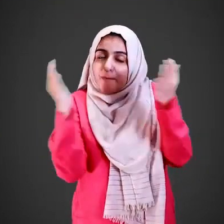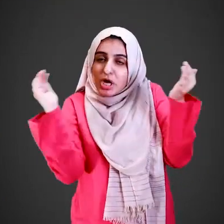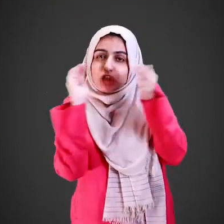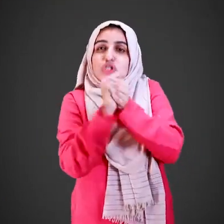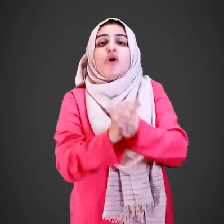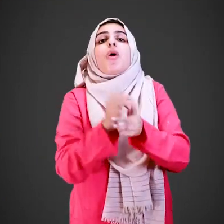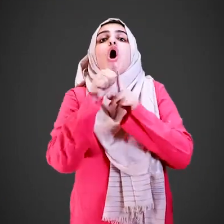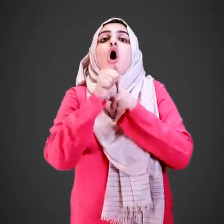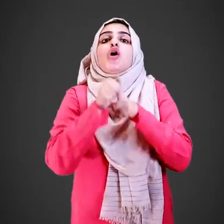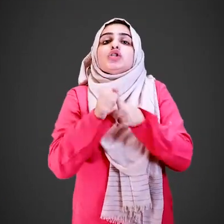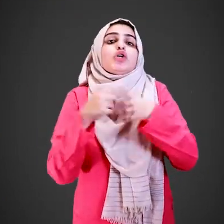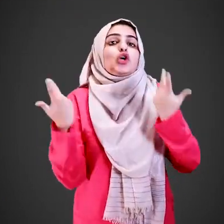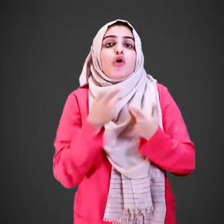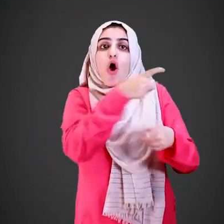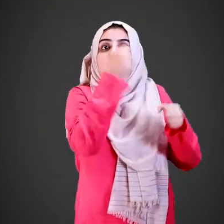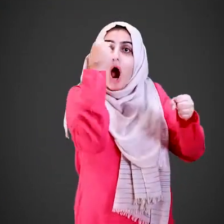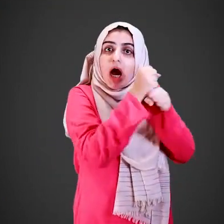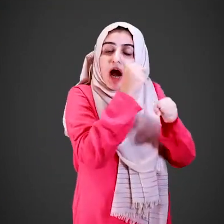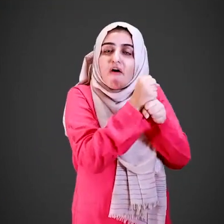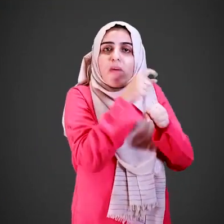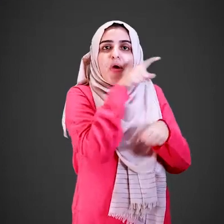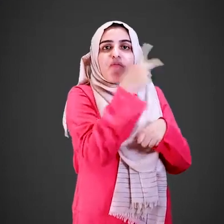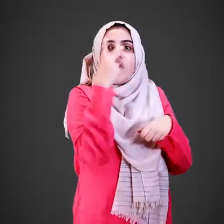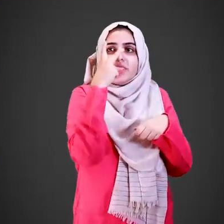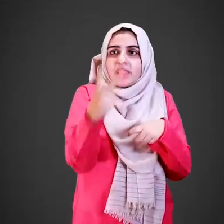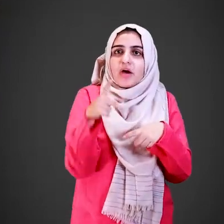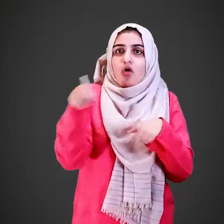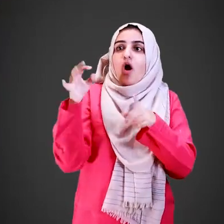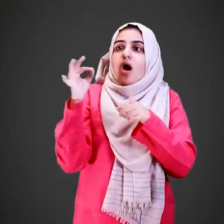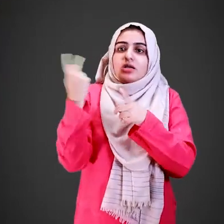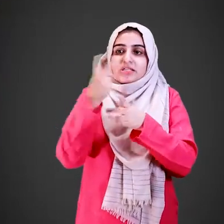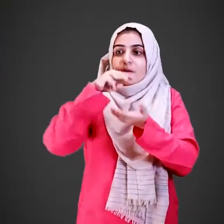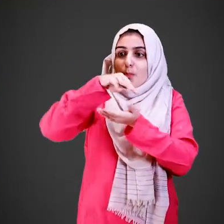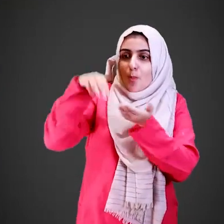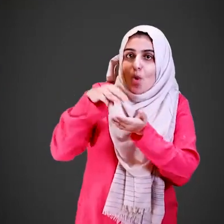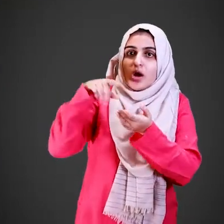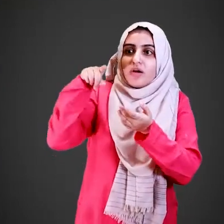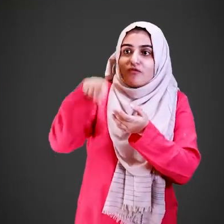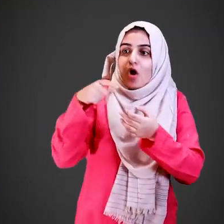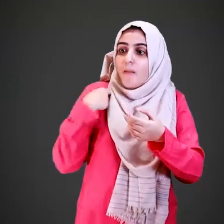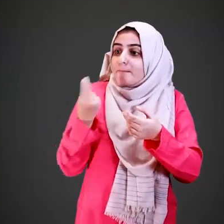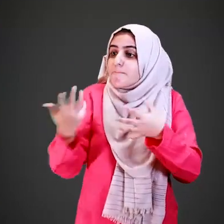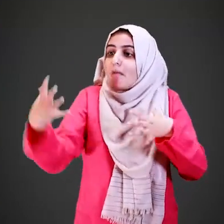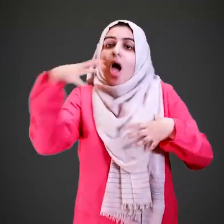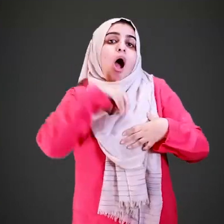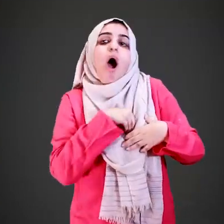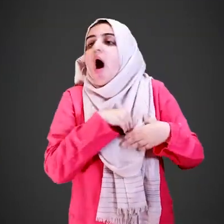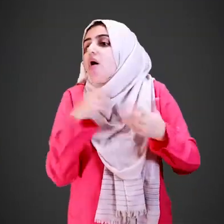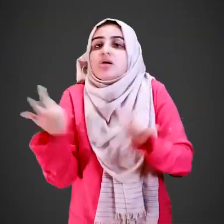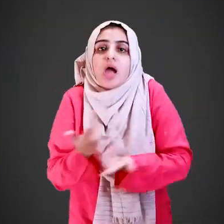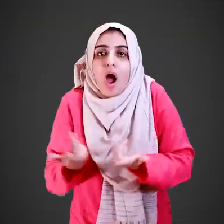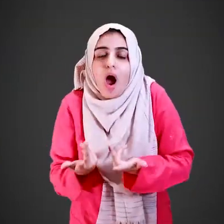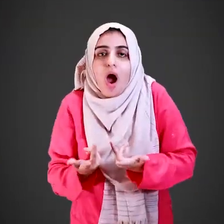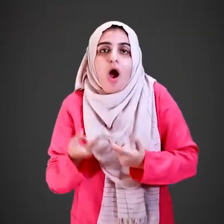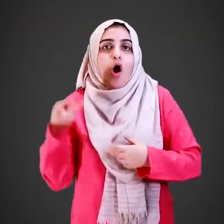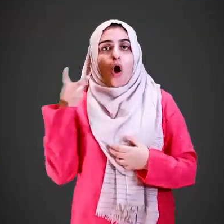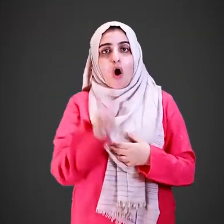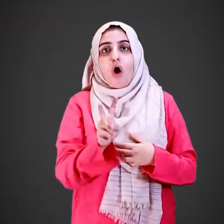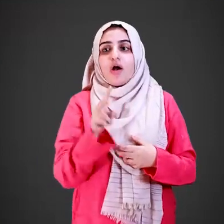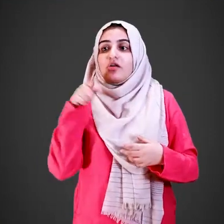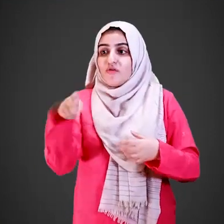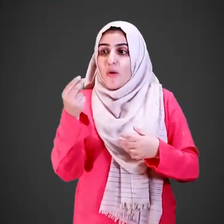की आमदनी क्या है। उस आमदनी को जहन में रख के ही आप खर्चे प्लान करते हैं कि हमने कितना खर्च इस महीने करना है, या इस साल हमने